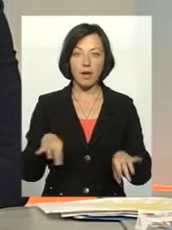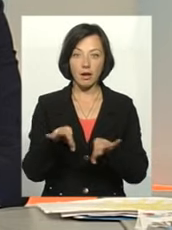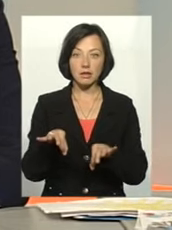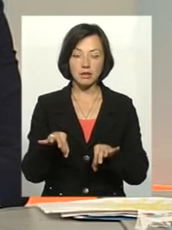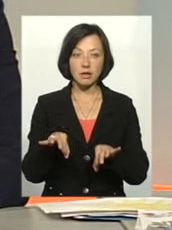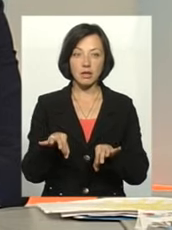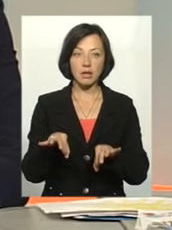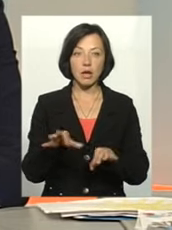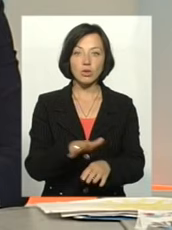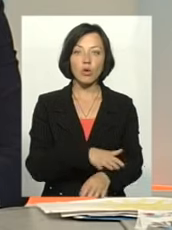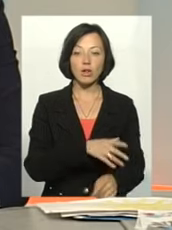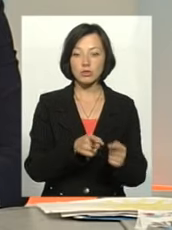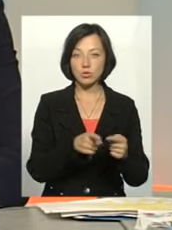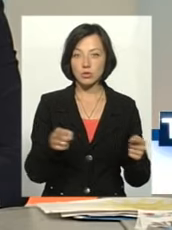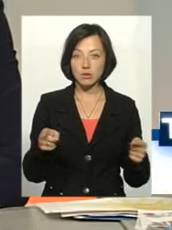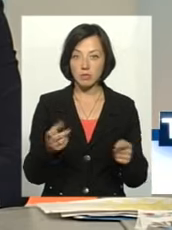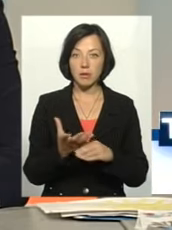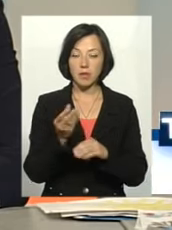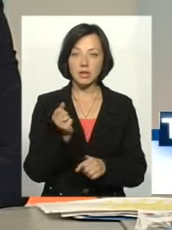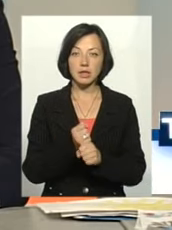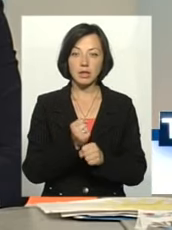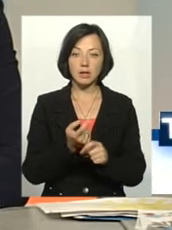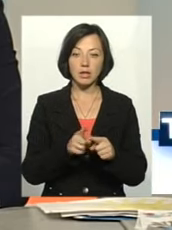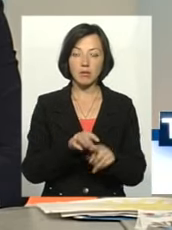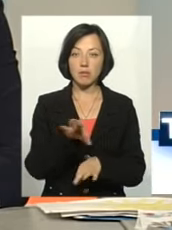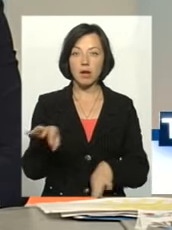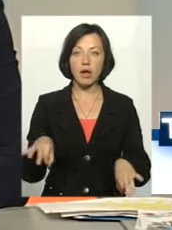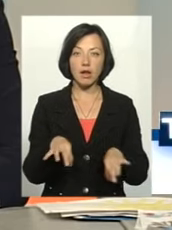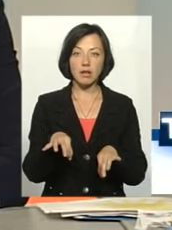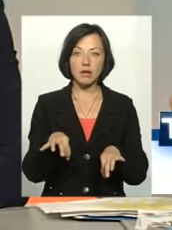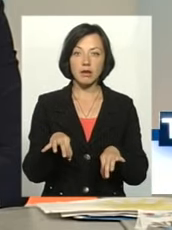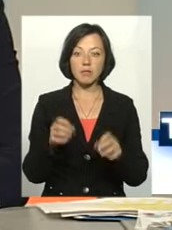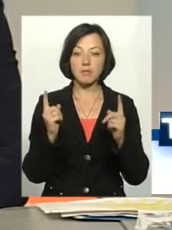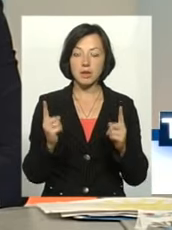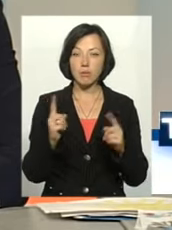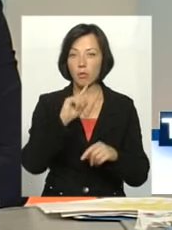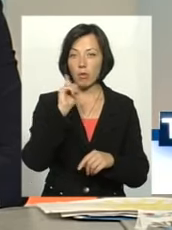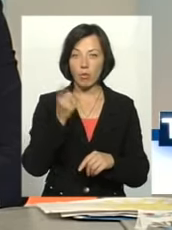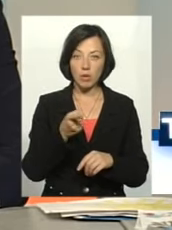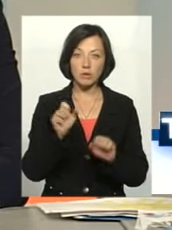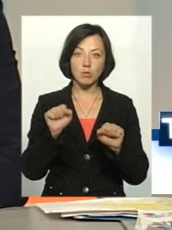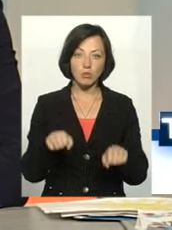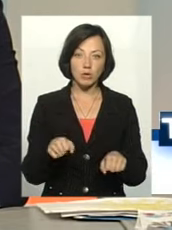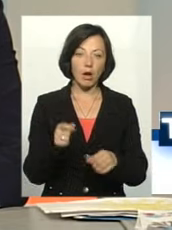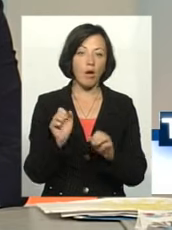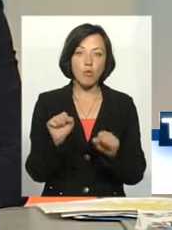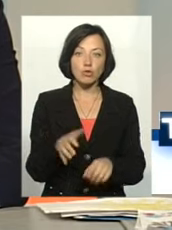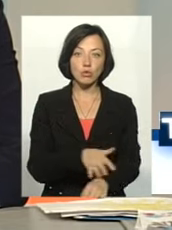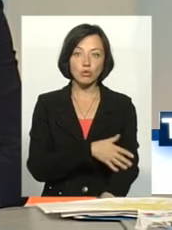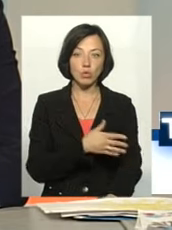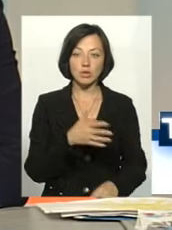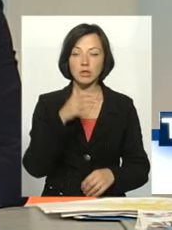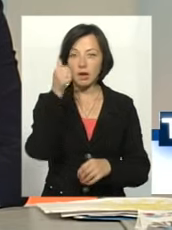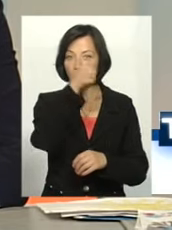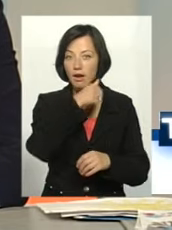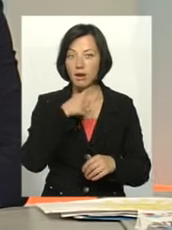более долгосрочные проплаты делаем, чтобы этот проект как минимум год, а дай Боже, и как можно больше лет